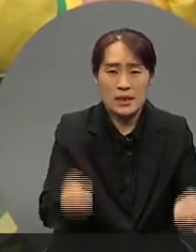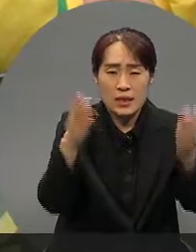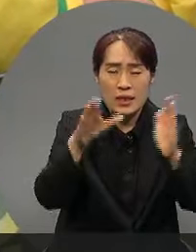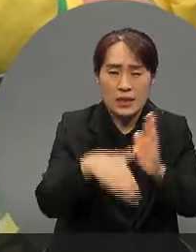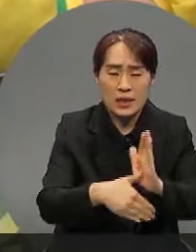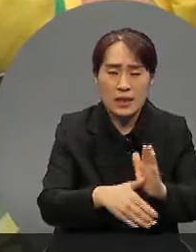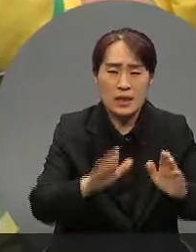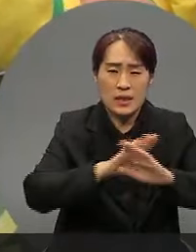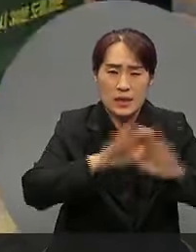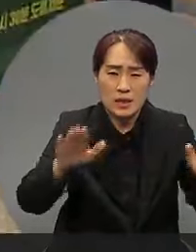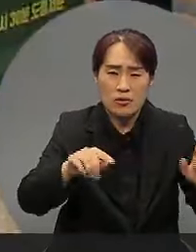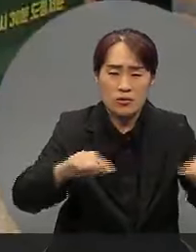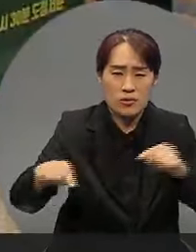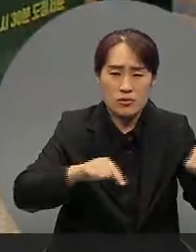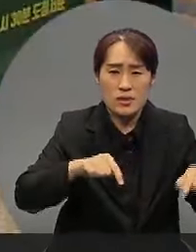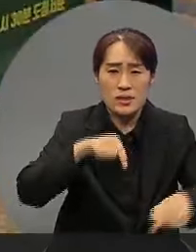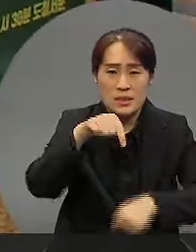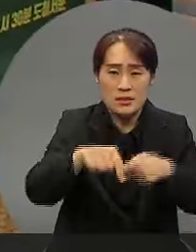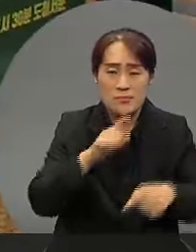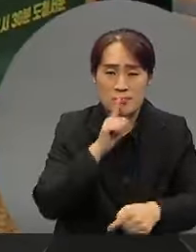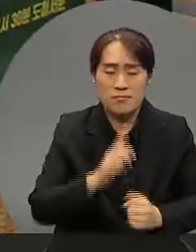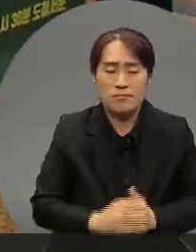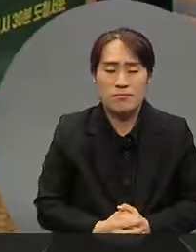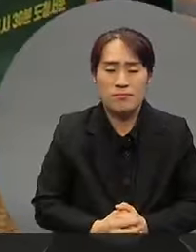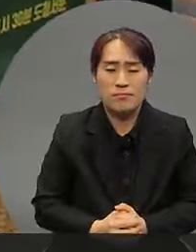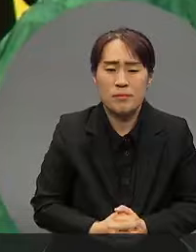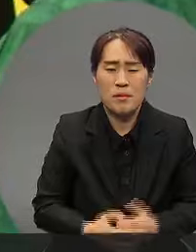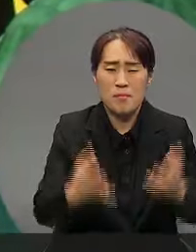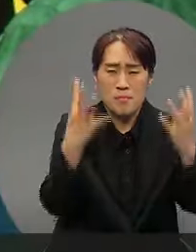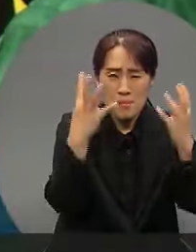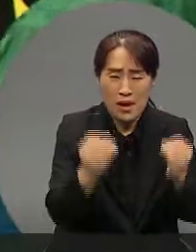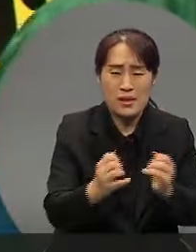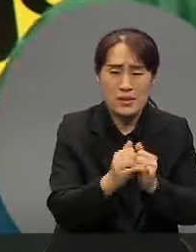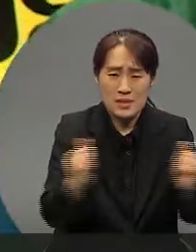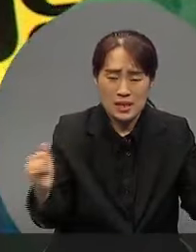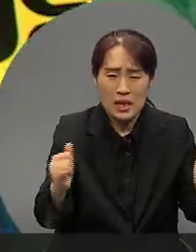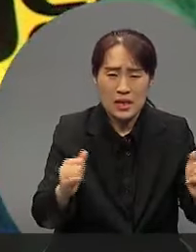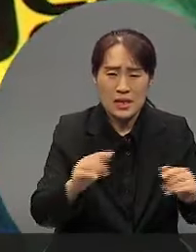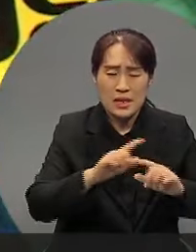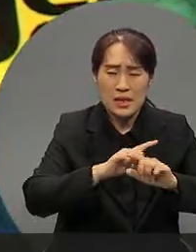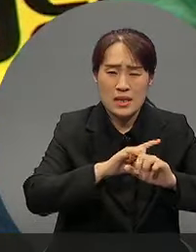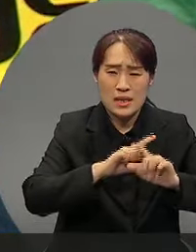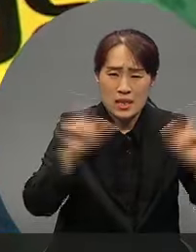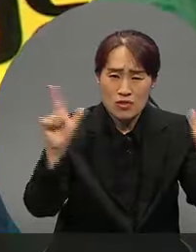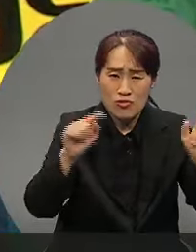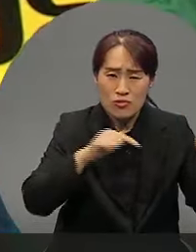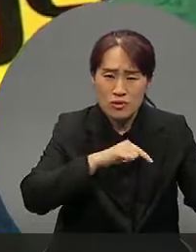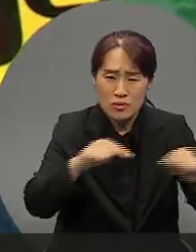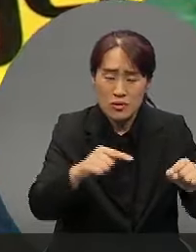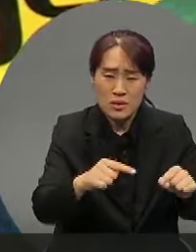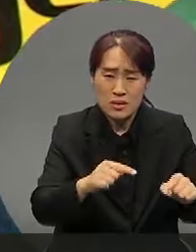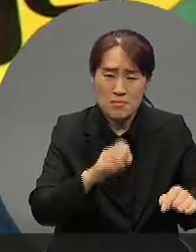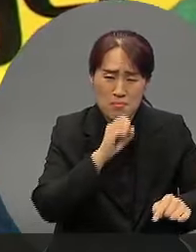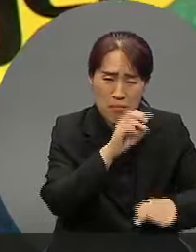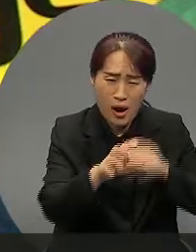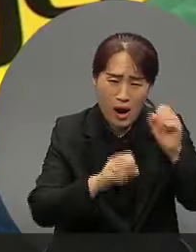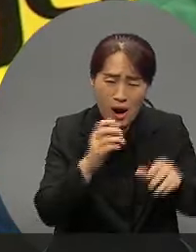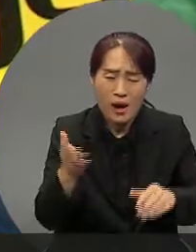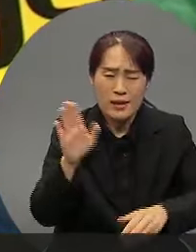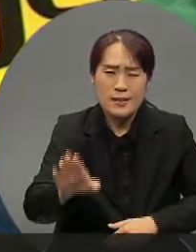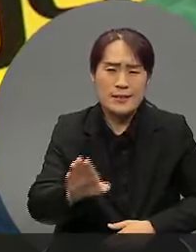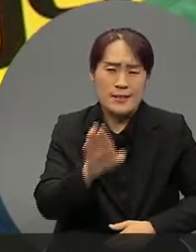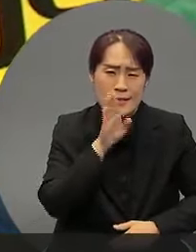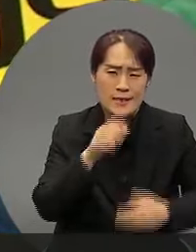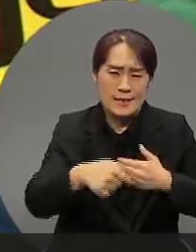기후 정치를 실현하겠다고 밝혔습니다. 많은 사람들이 기후 정치를 이야기하지만 정말